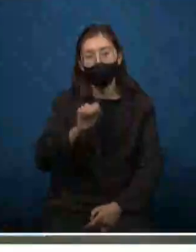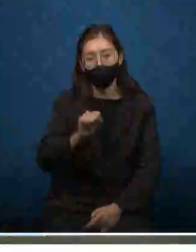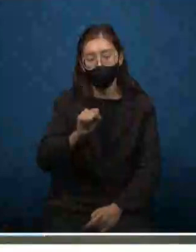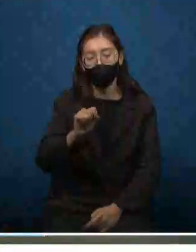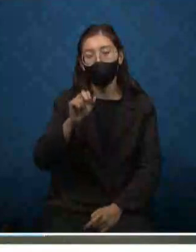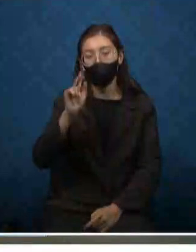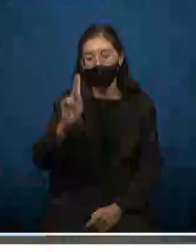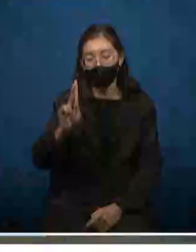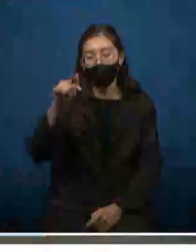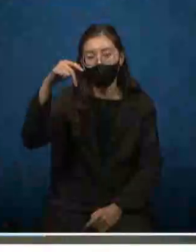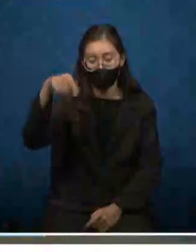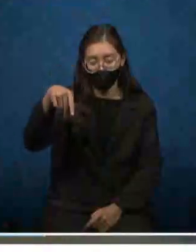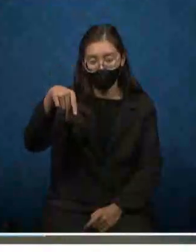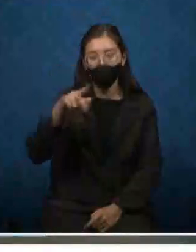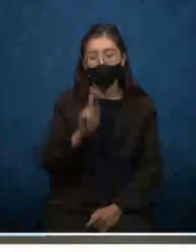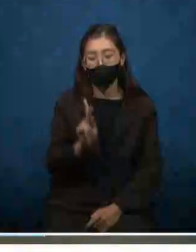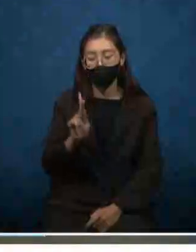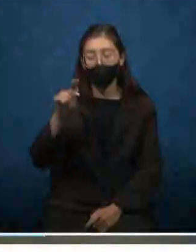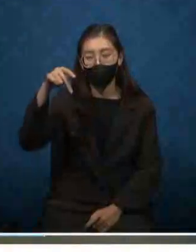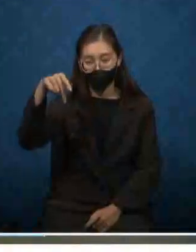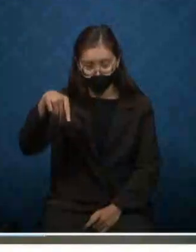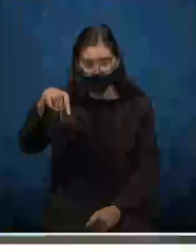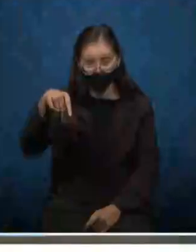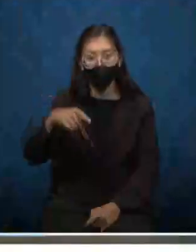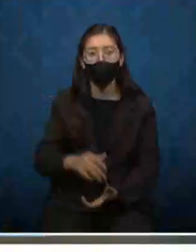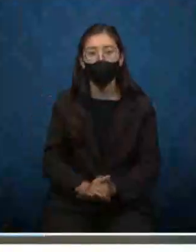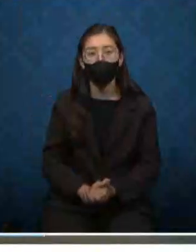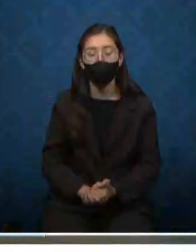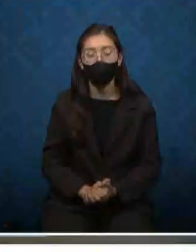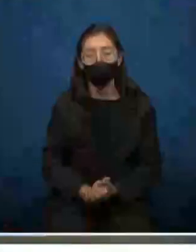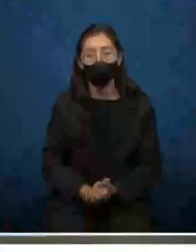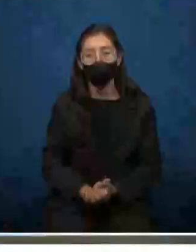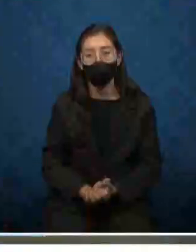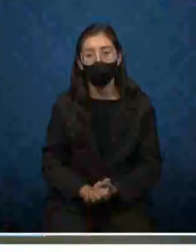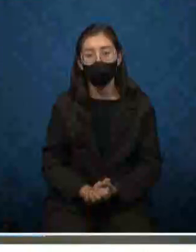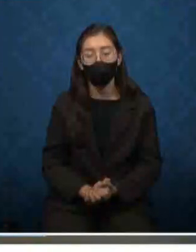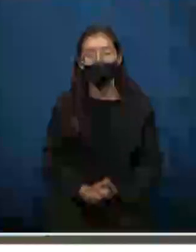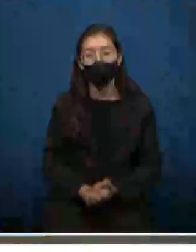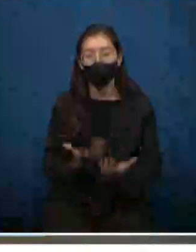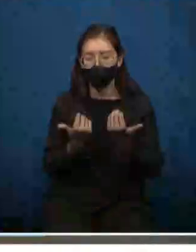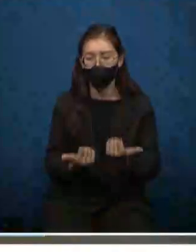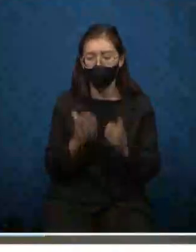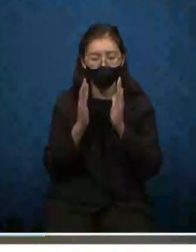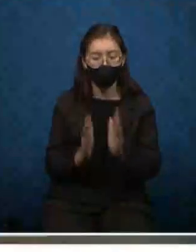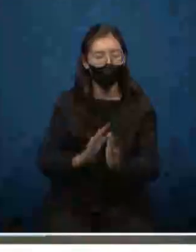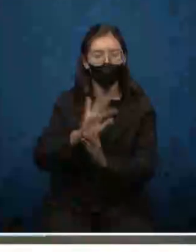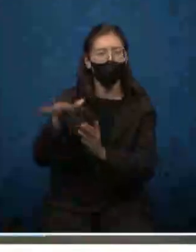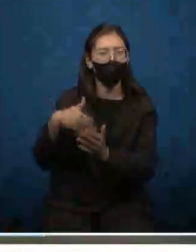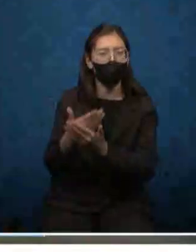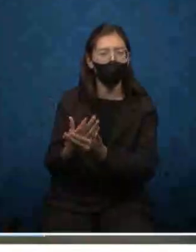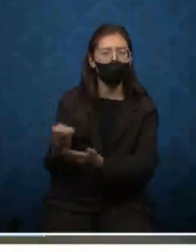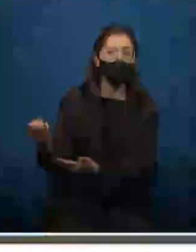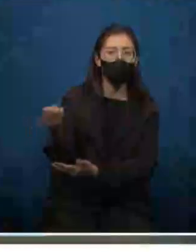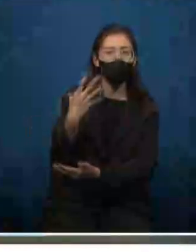หลคน hitting new